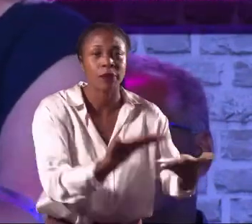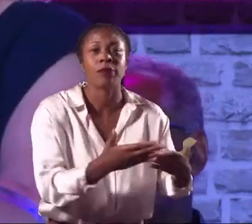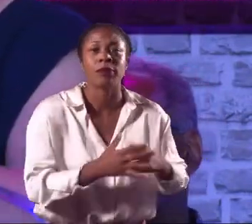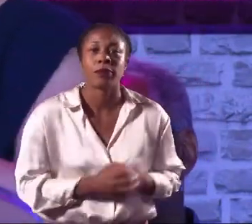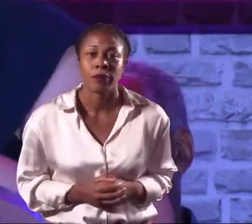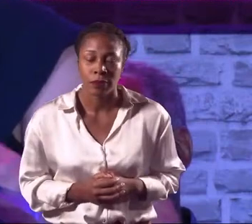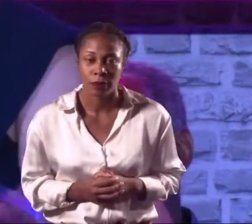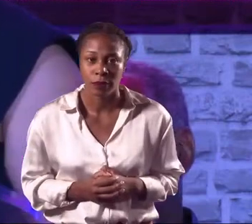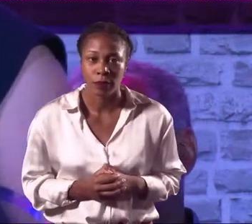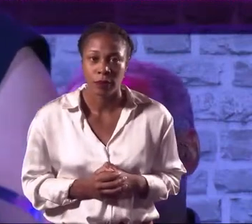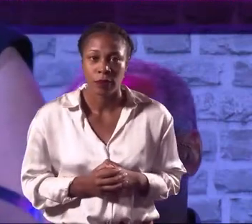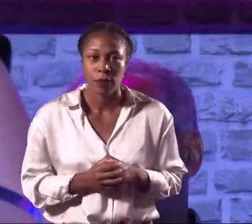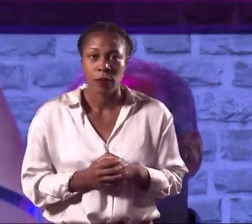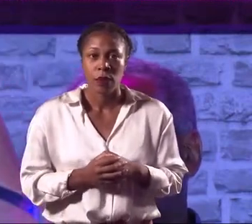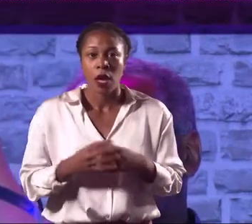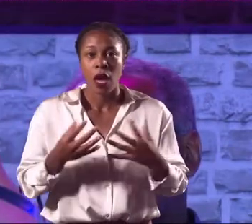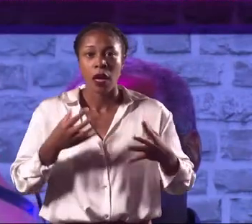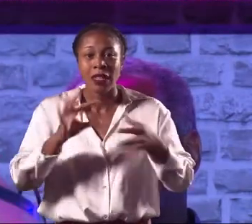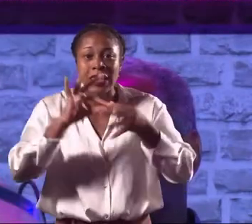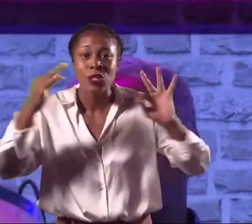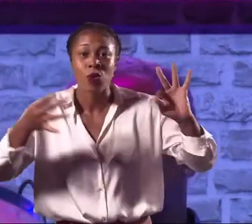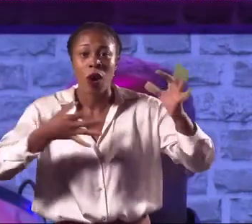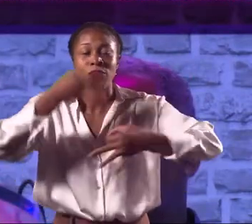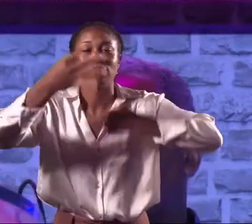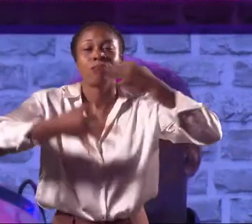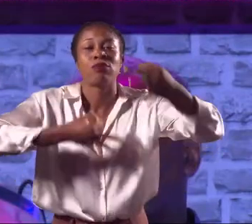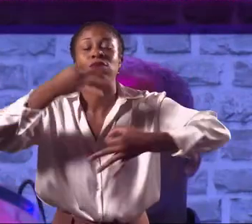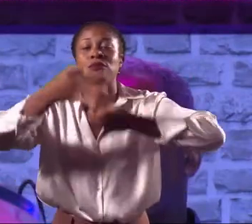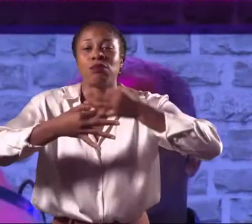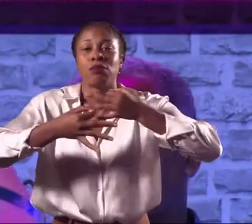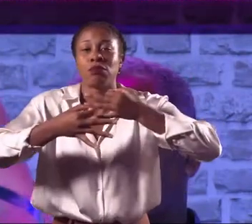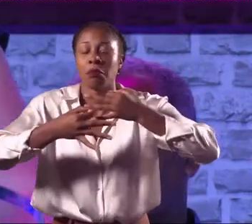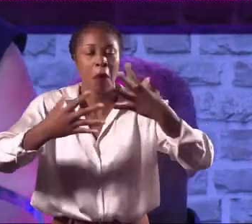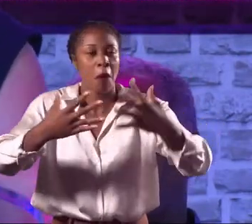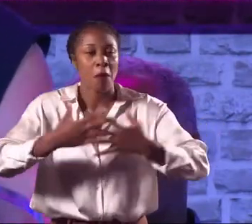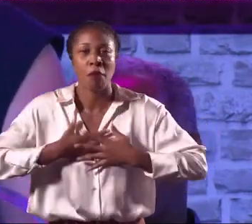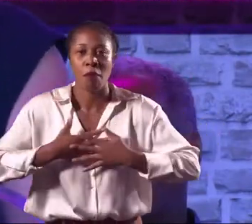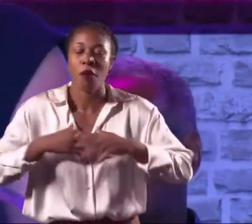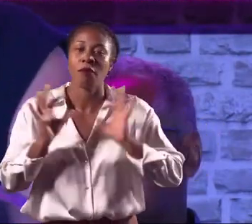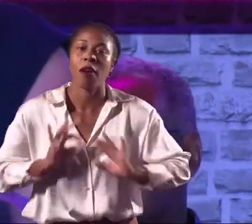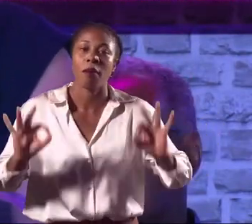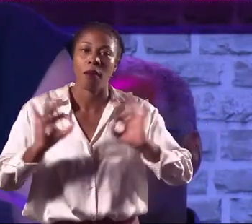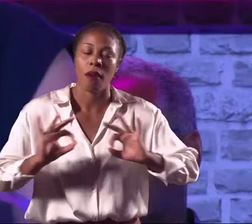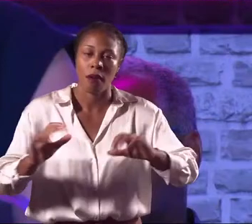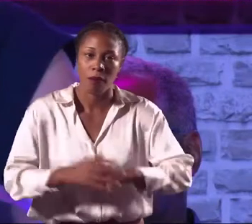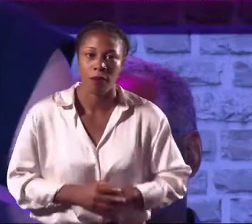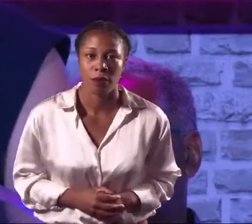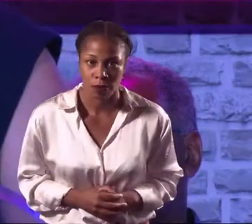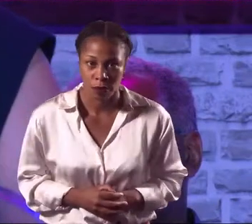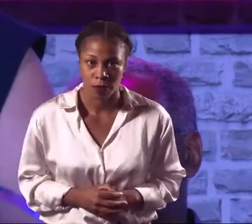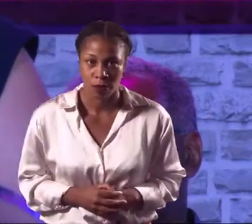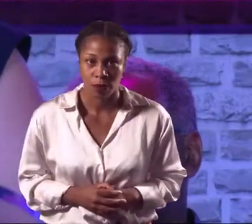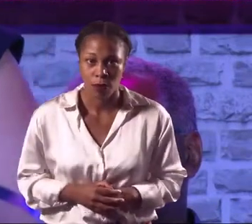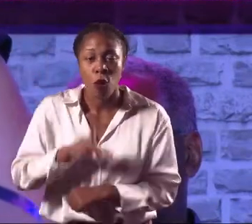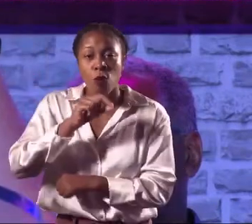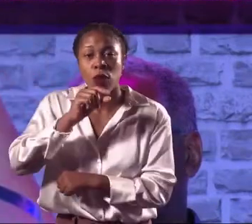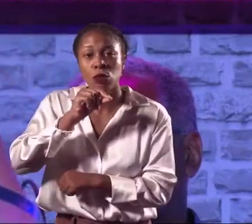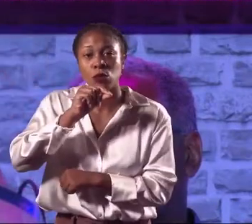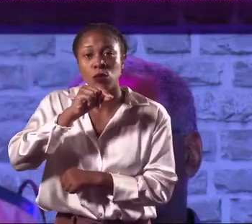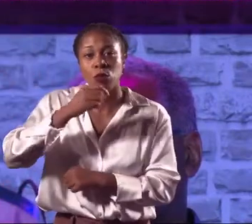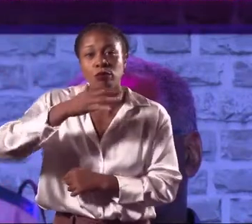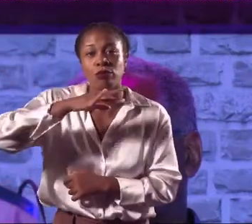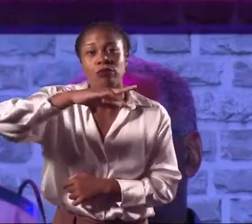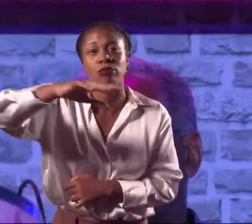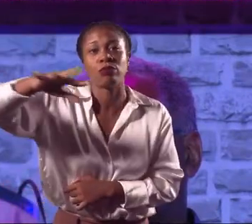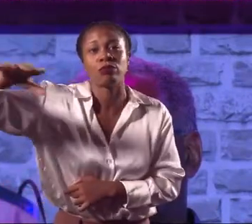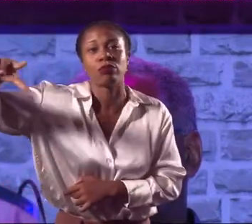nous suffit d'avoir des contes à raconter pour ne pas avoir peur de la nuit, qu'il nous suffit d'avoir un chant d'oiseaux pour ouvrir